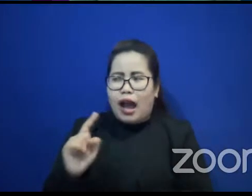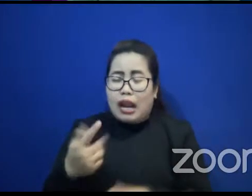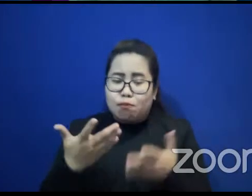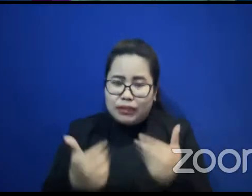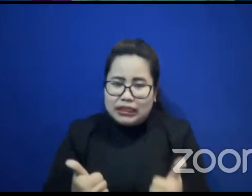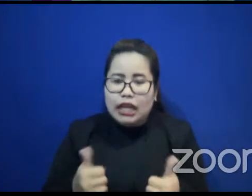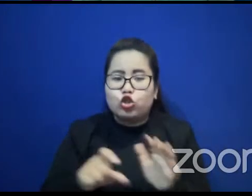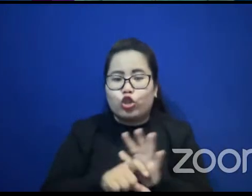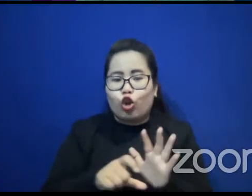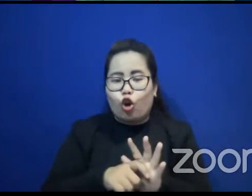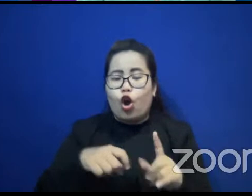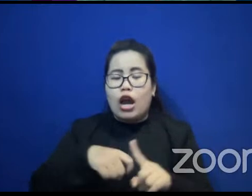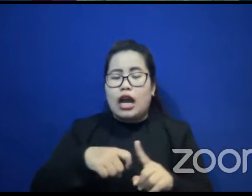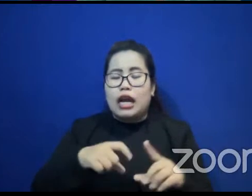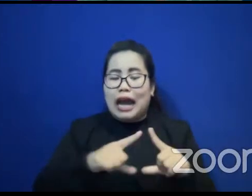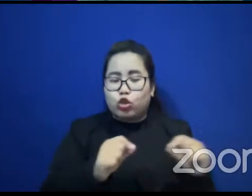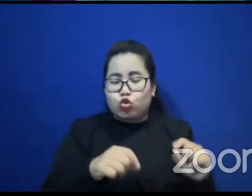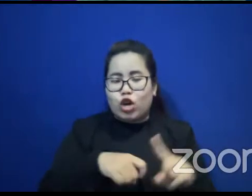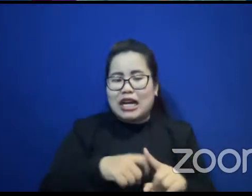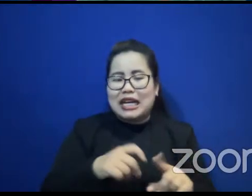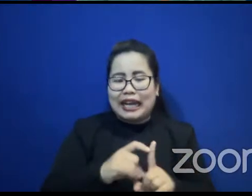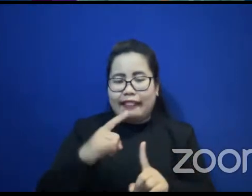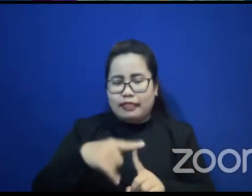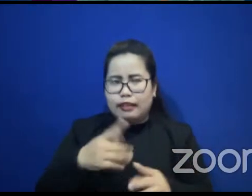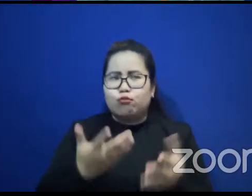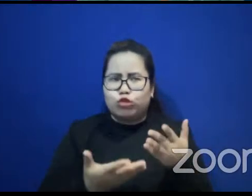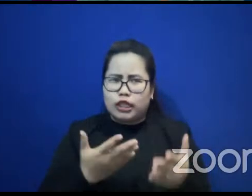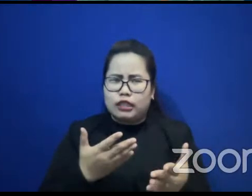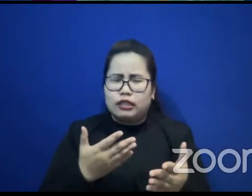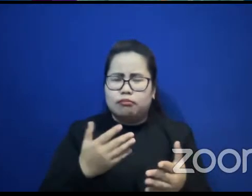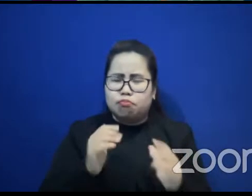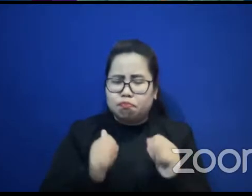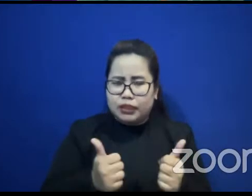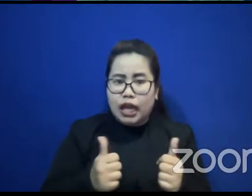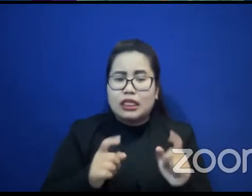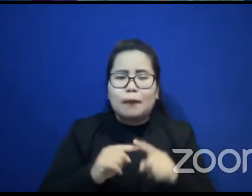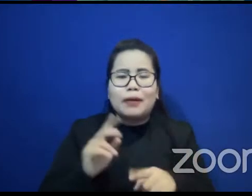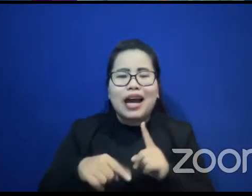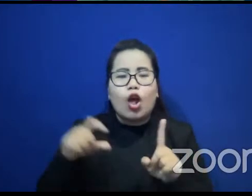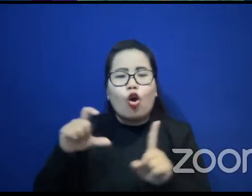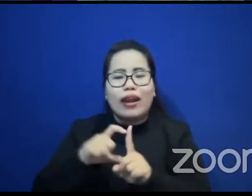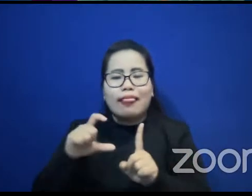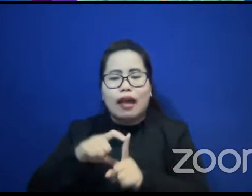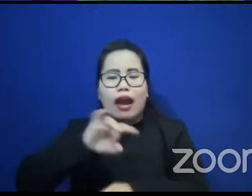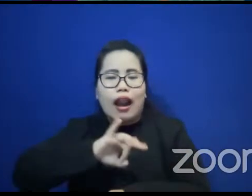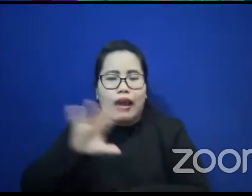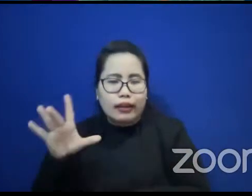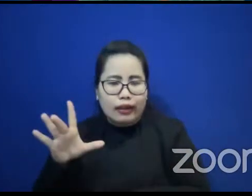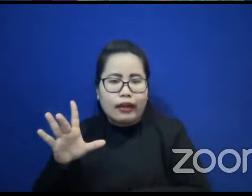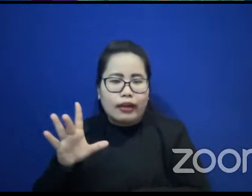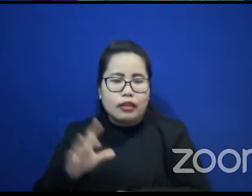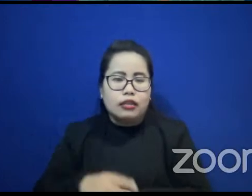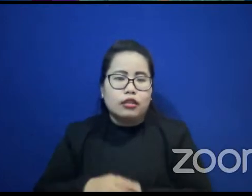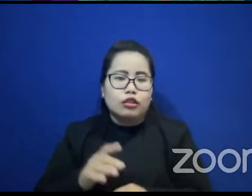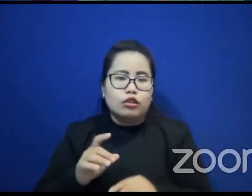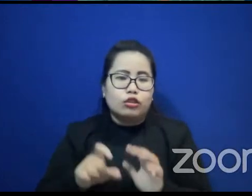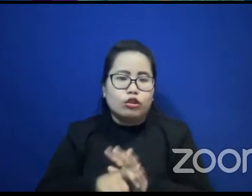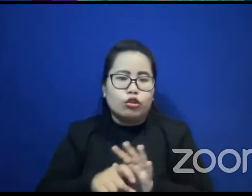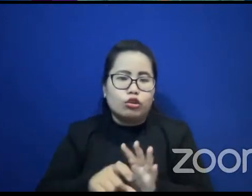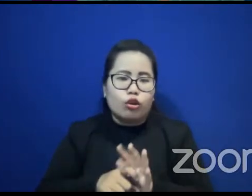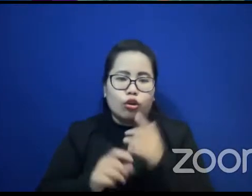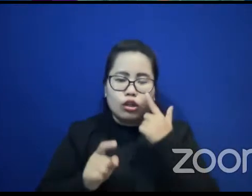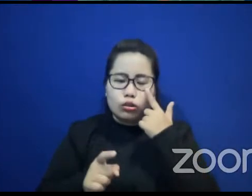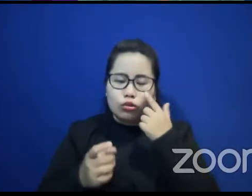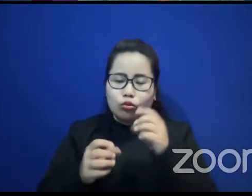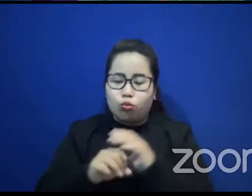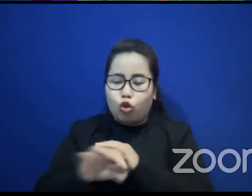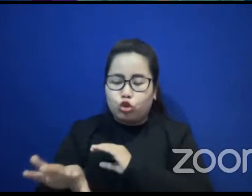saya rugi bener Tapi kalau ke data-data yang lain kalau misalnya Umur saya nama saya